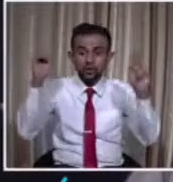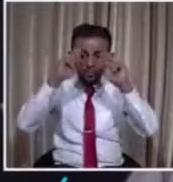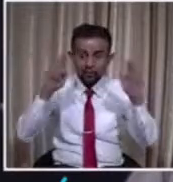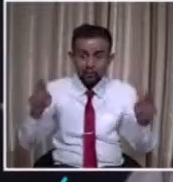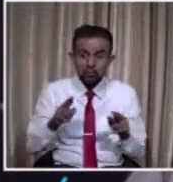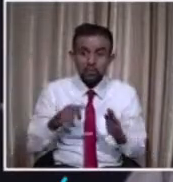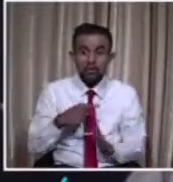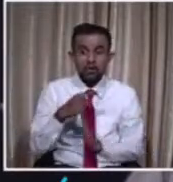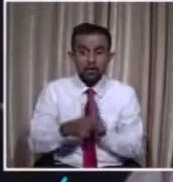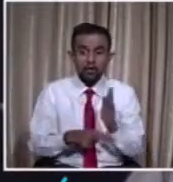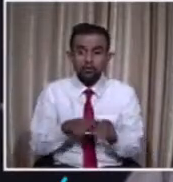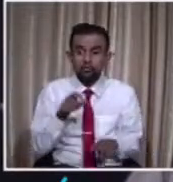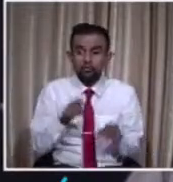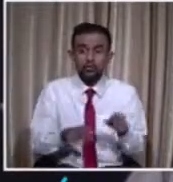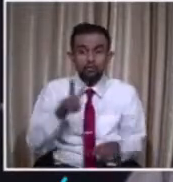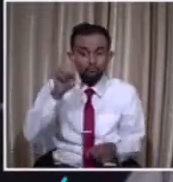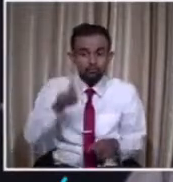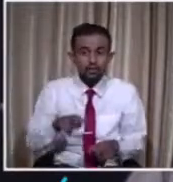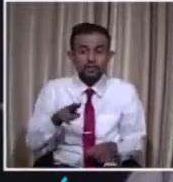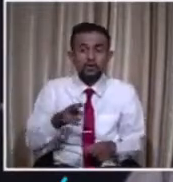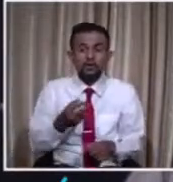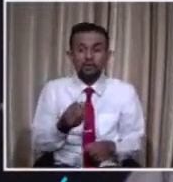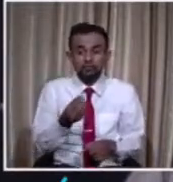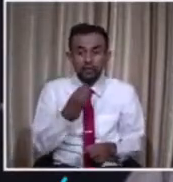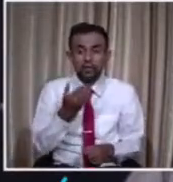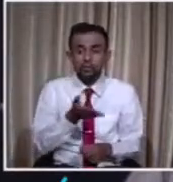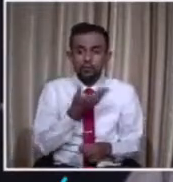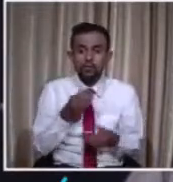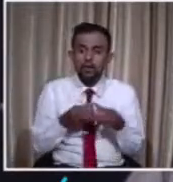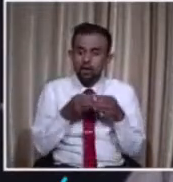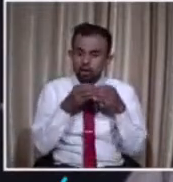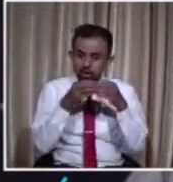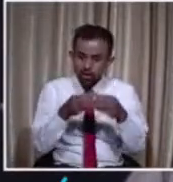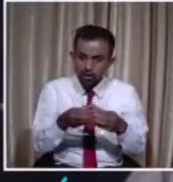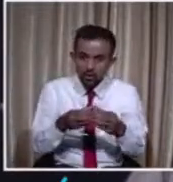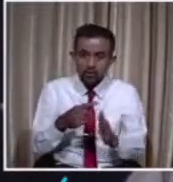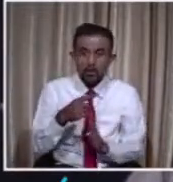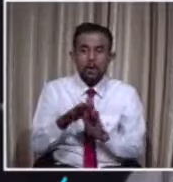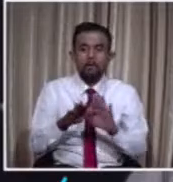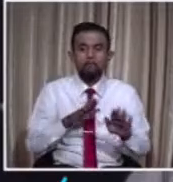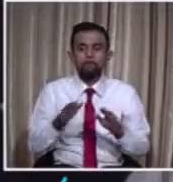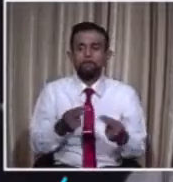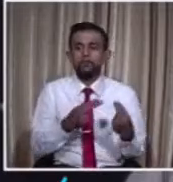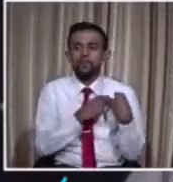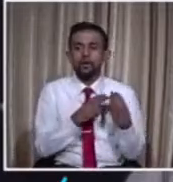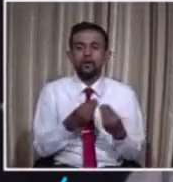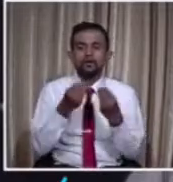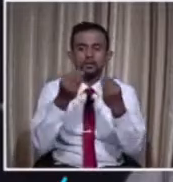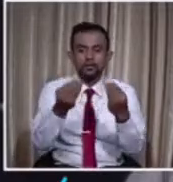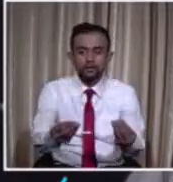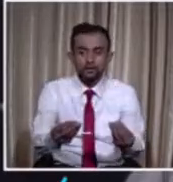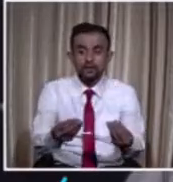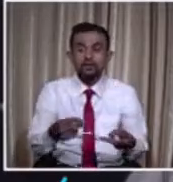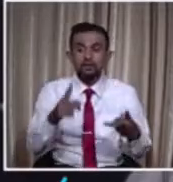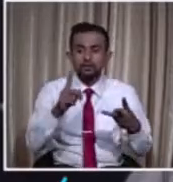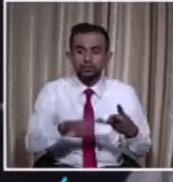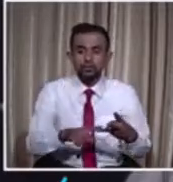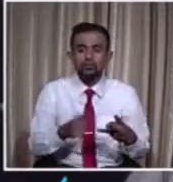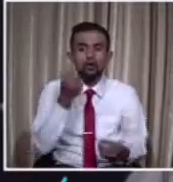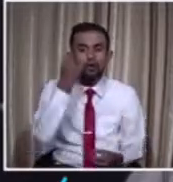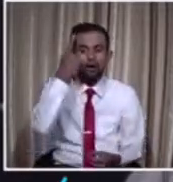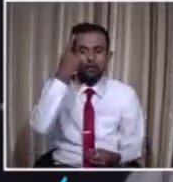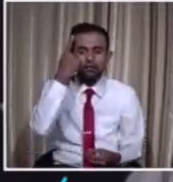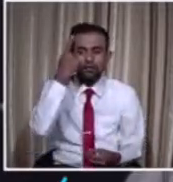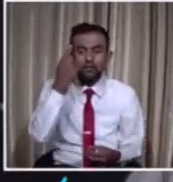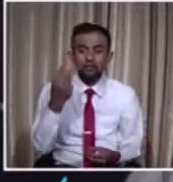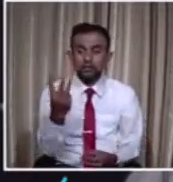මෙරටේ ජනතාවගේ විශ්වාසය දිනාගත හැකි කණ්ඩායමකට මේ පාලන බලය දෙන්නයි කියන එකයි ඊළඟ යෝජනාව. ඒ නිසා